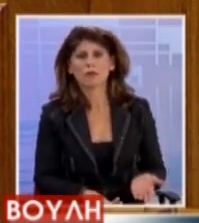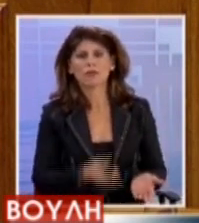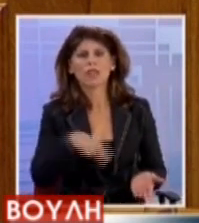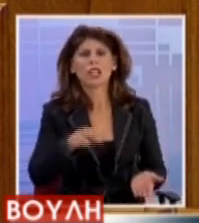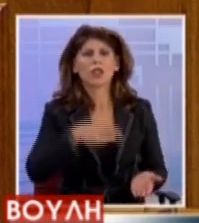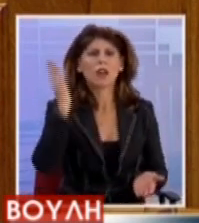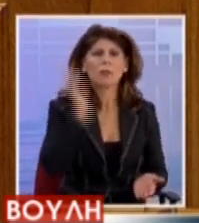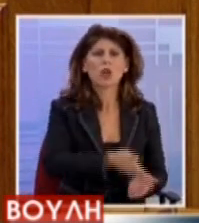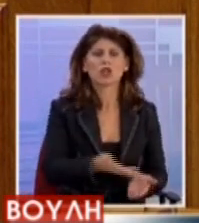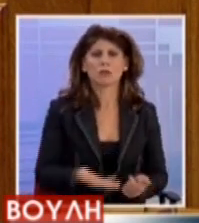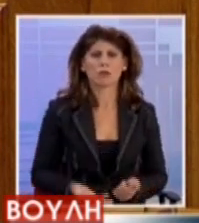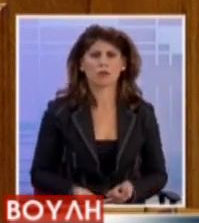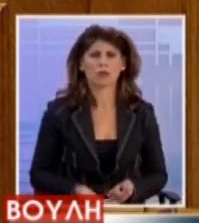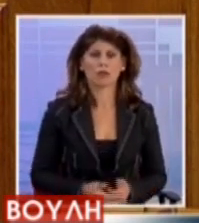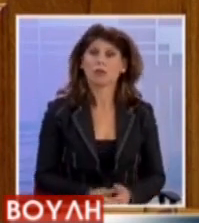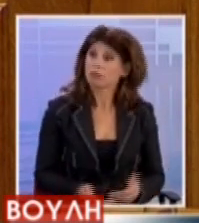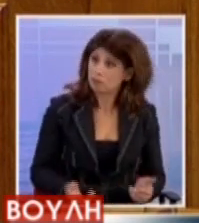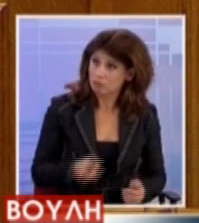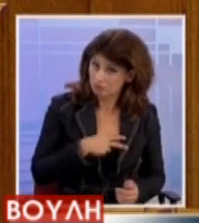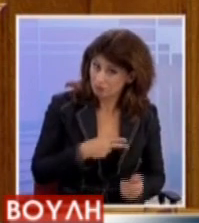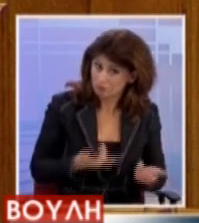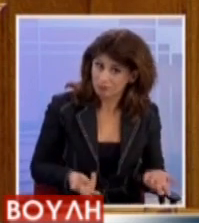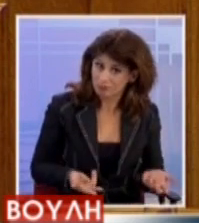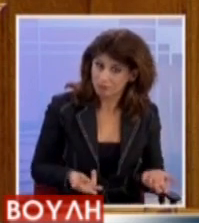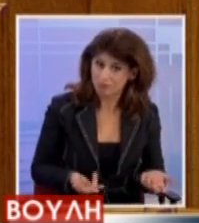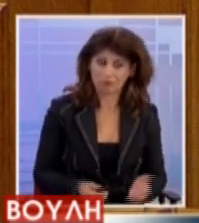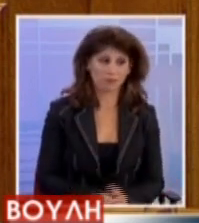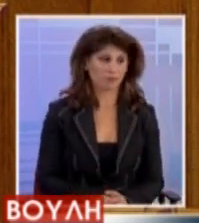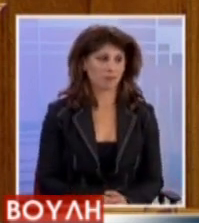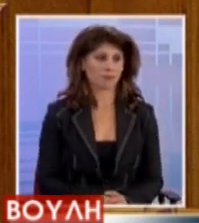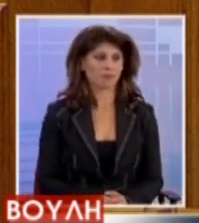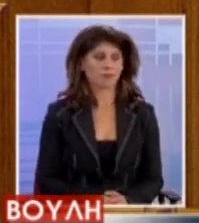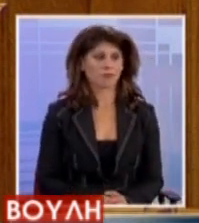κυρωθεί ένα πρόστιμο. Έτσι δεν είναι?